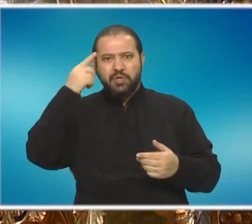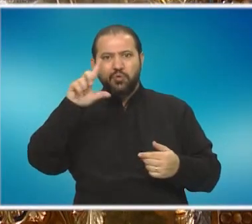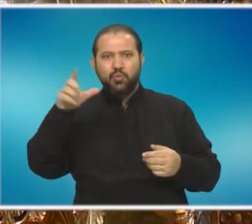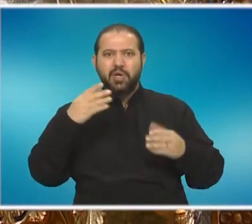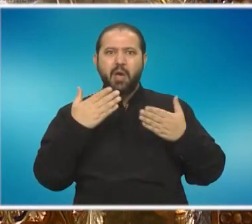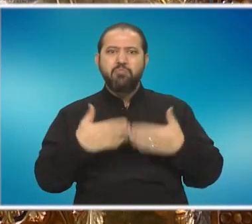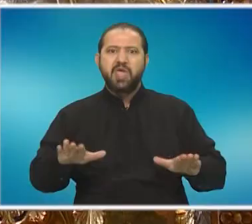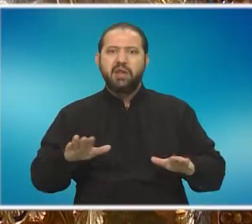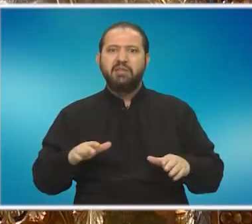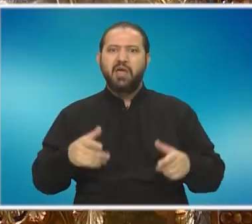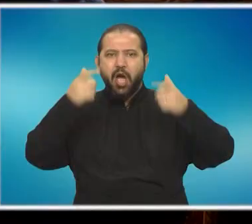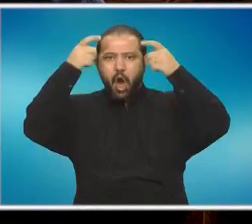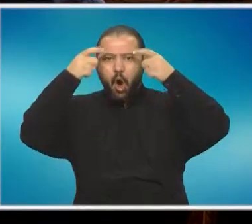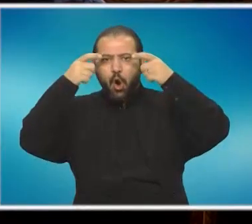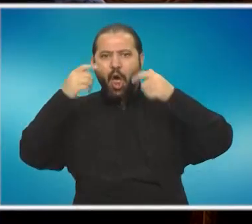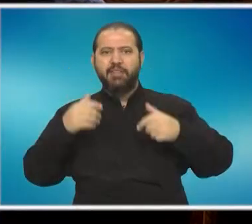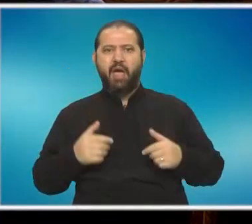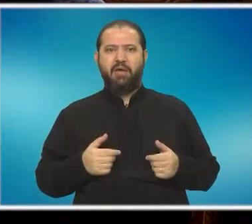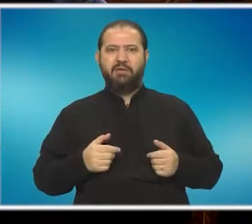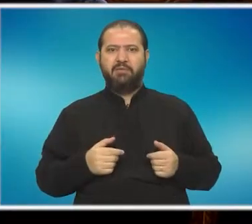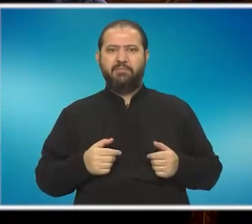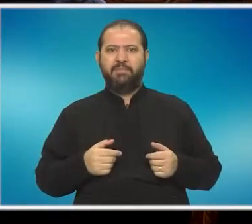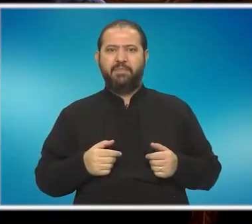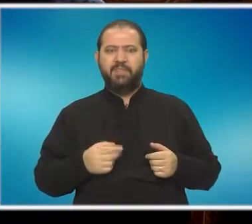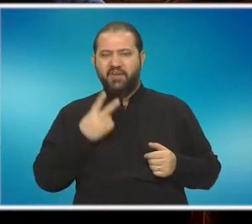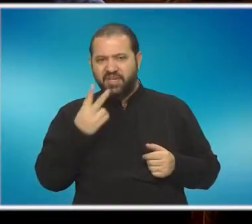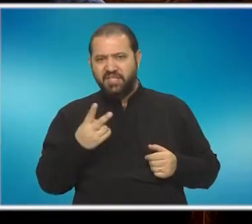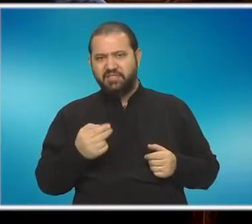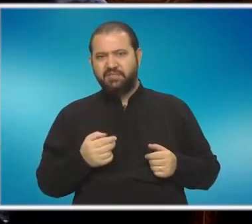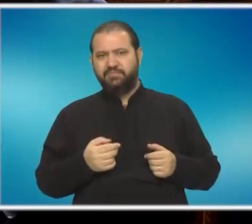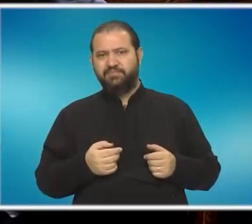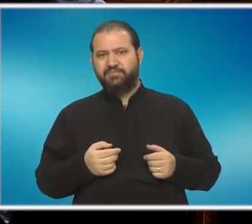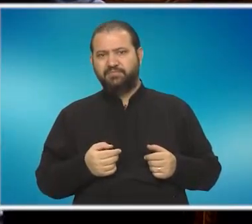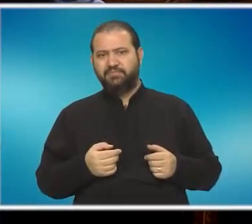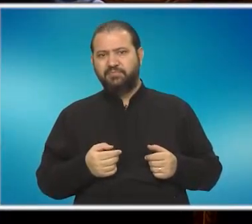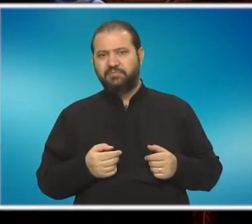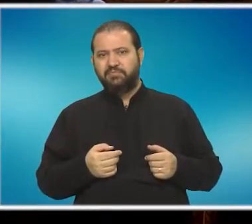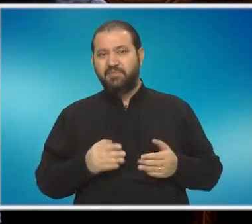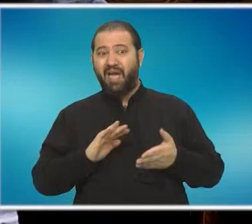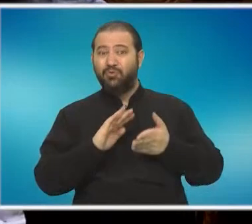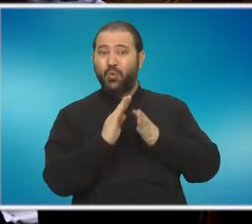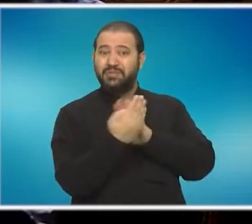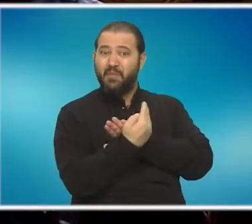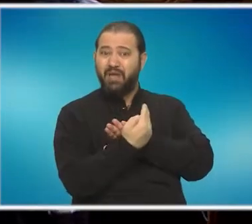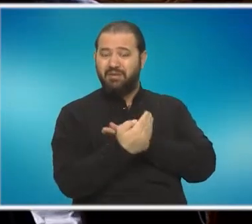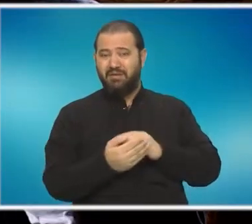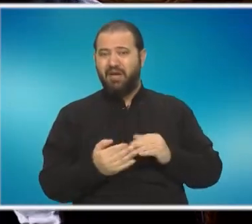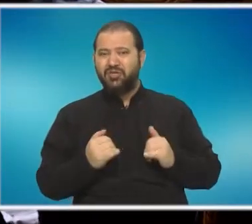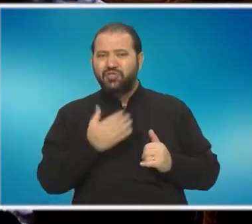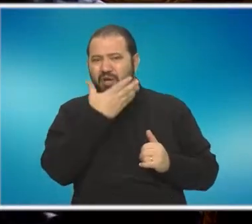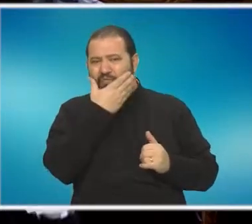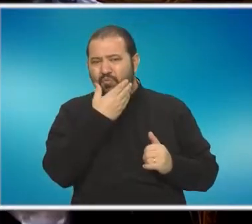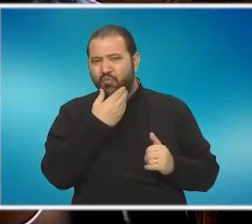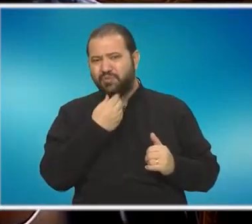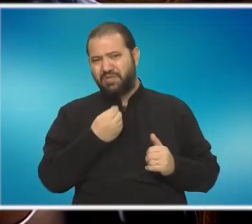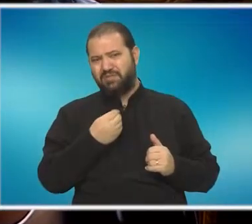lumii. În momentul în care ei întorc spatele gingășiei, afabilității